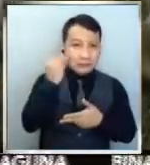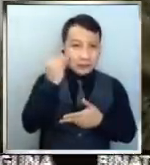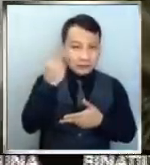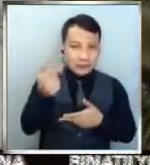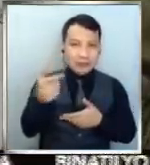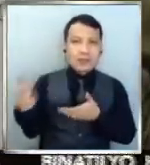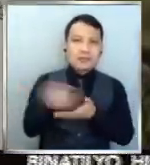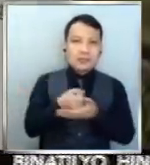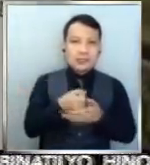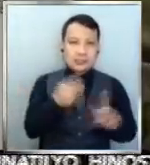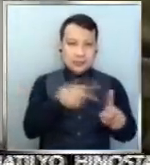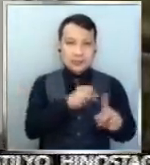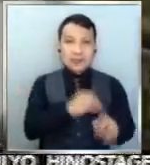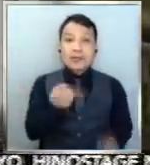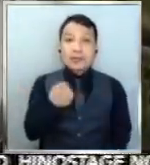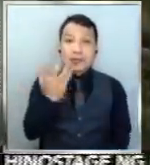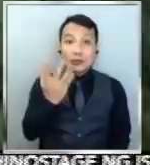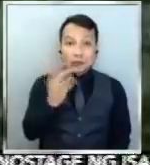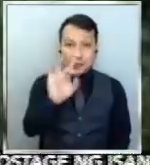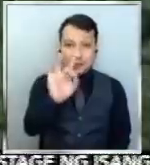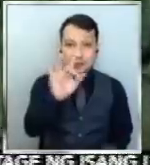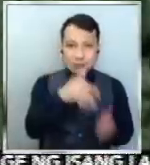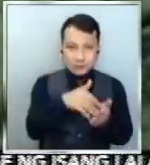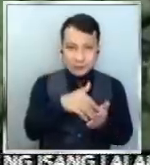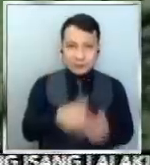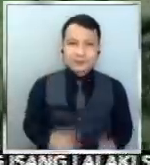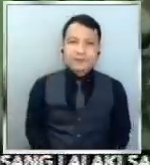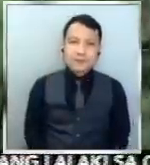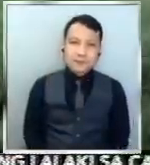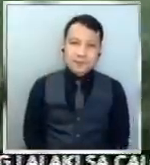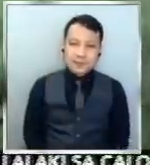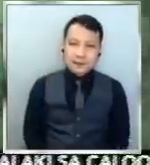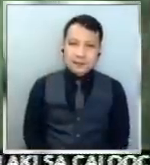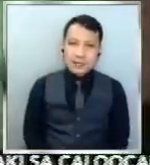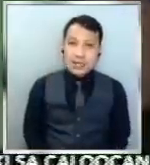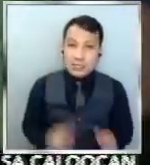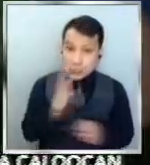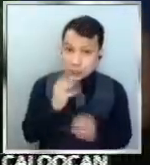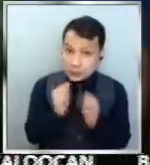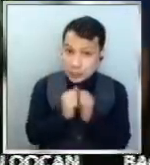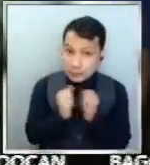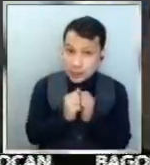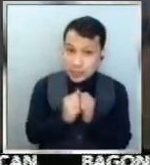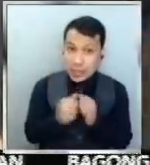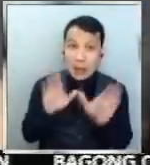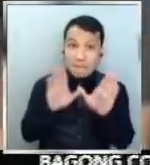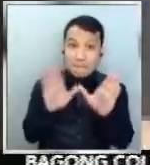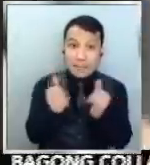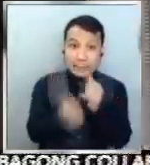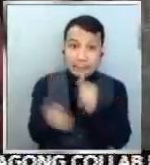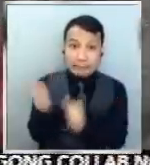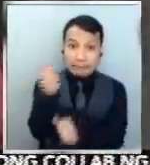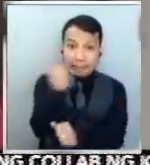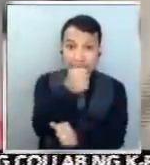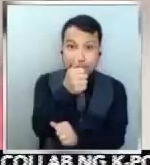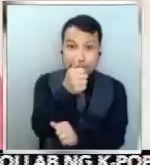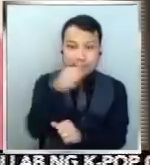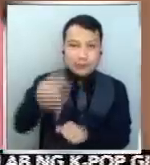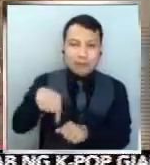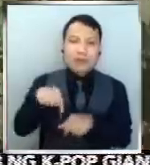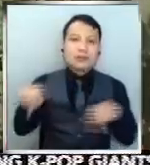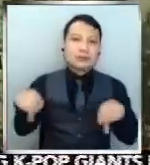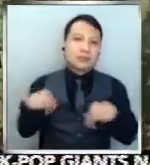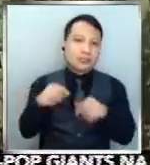na nagkakahalagaan ng 8,000 piso. Kasabwat umano nila si napunong barangay Mario Simbulan at kagawad Maria Cristina